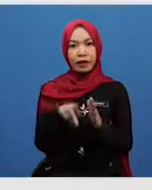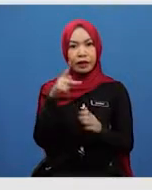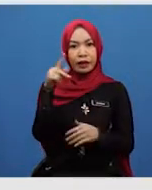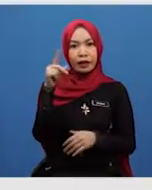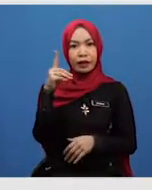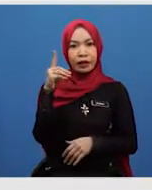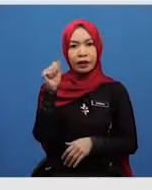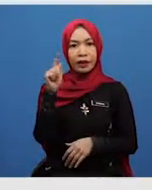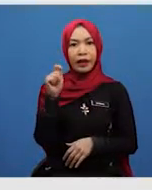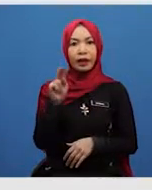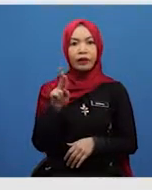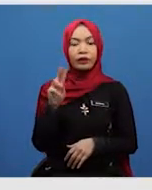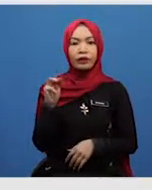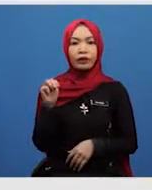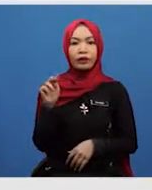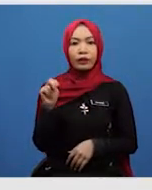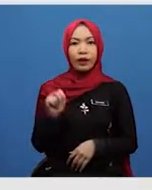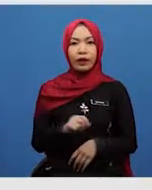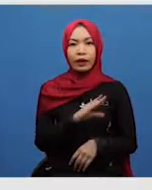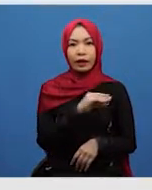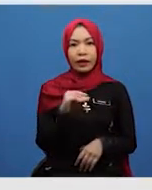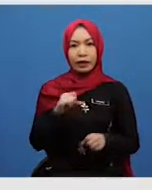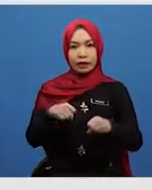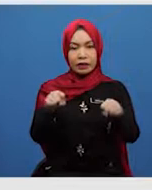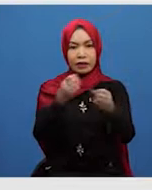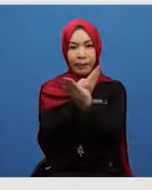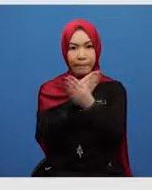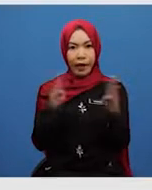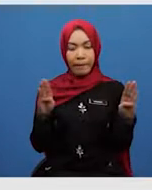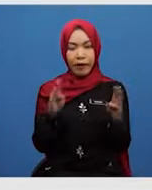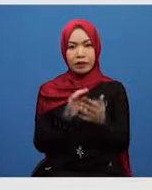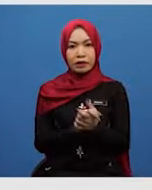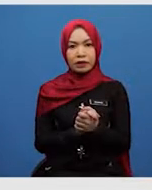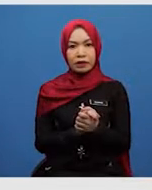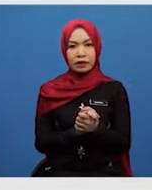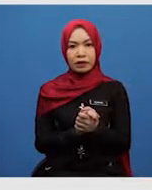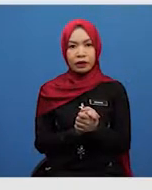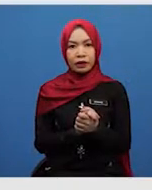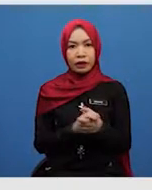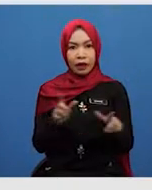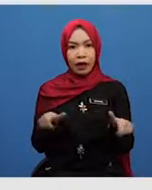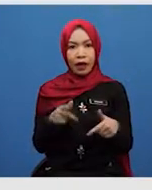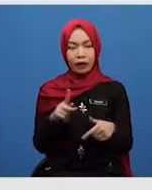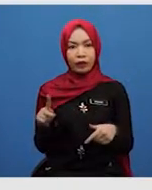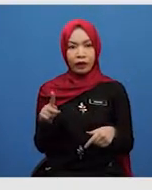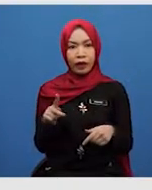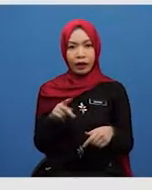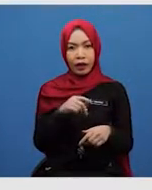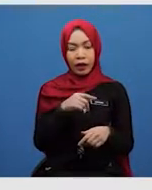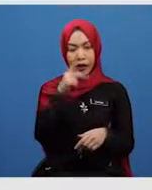bebas yang pertama diamalkan oleh kerajaan awal this